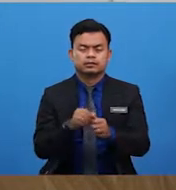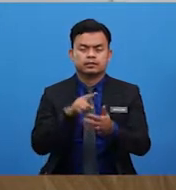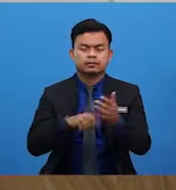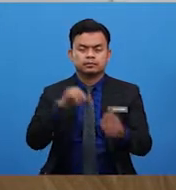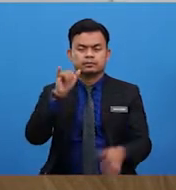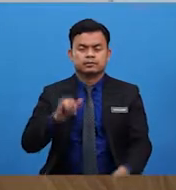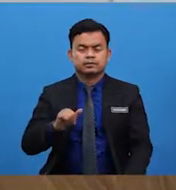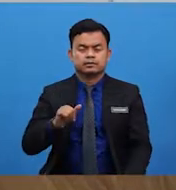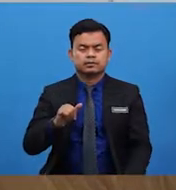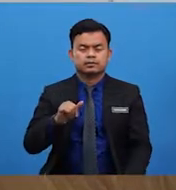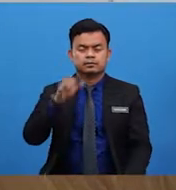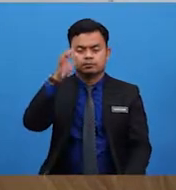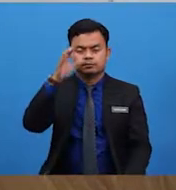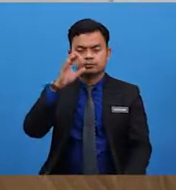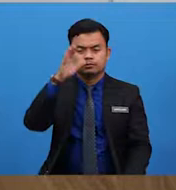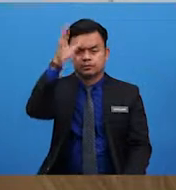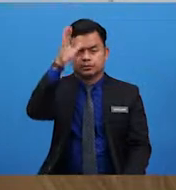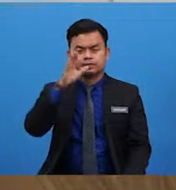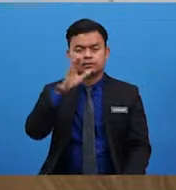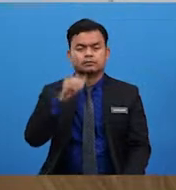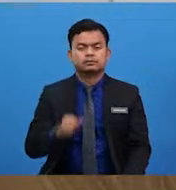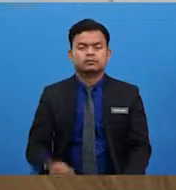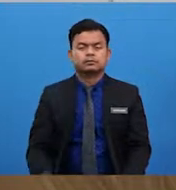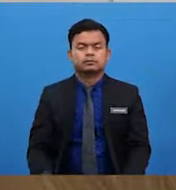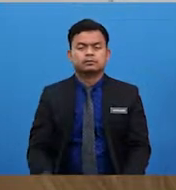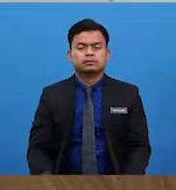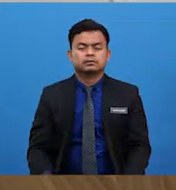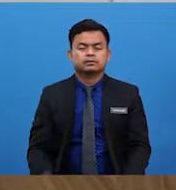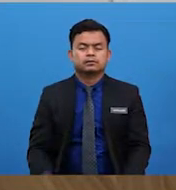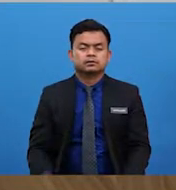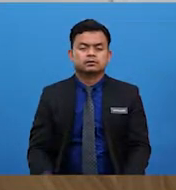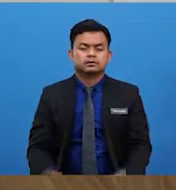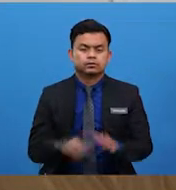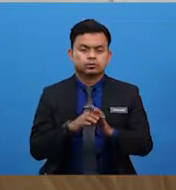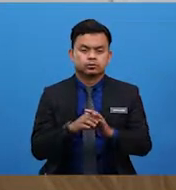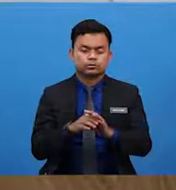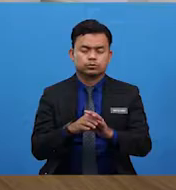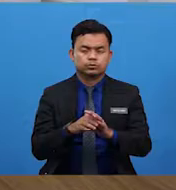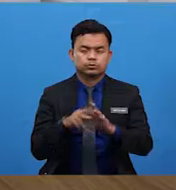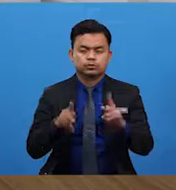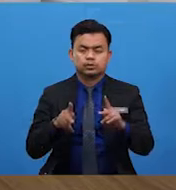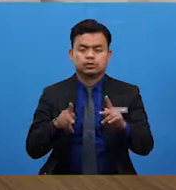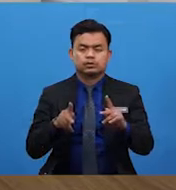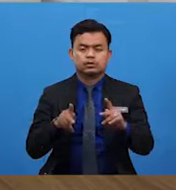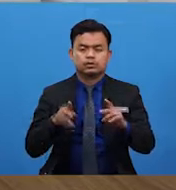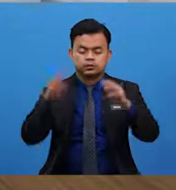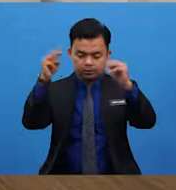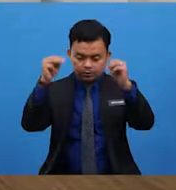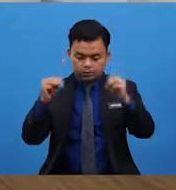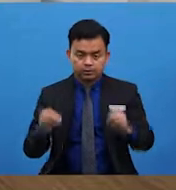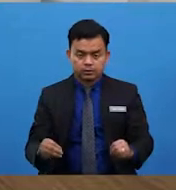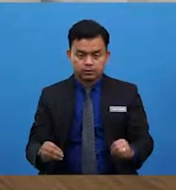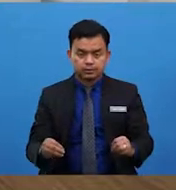dalam karya tuh masuknya kalau kada banding nih kalau magnesium says to object